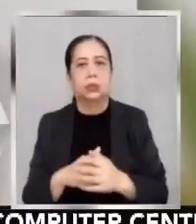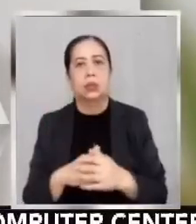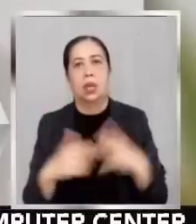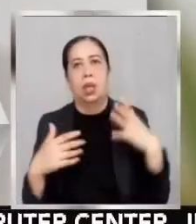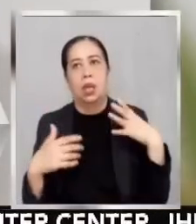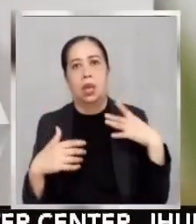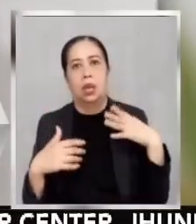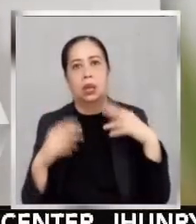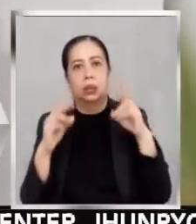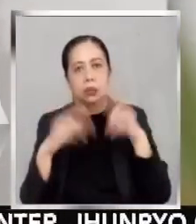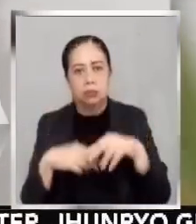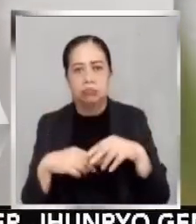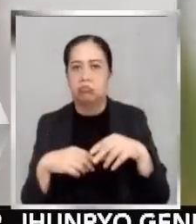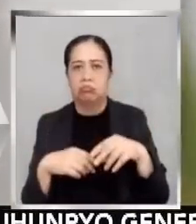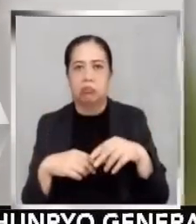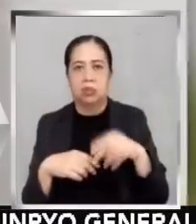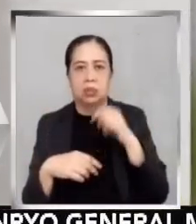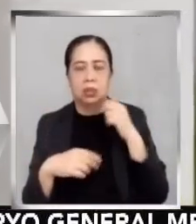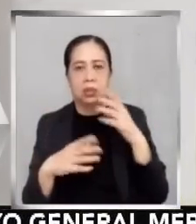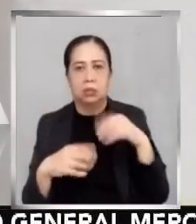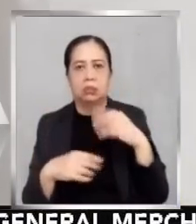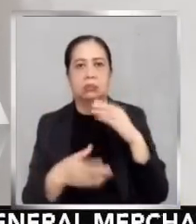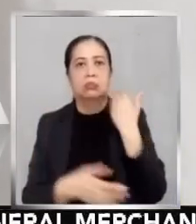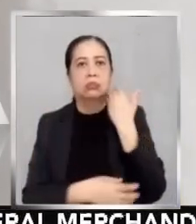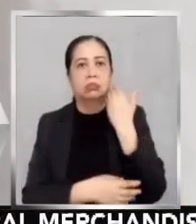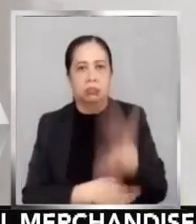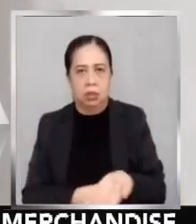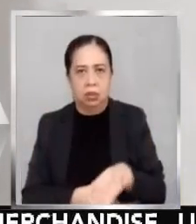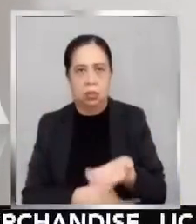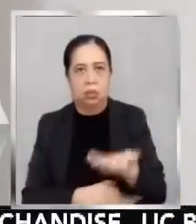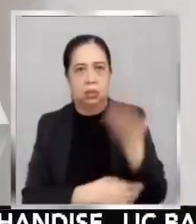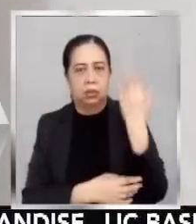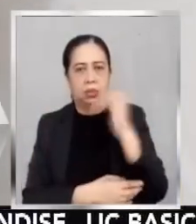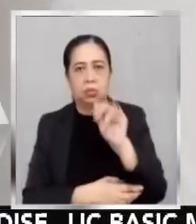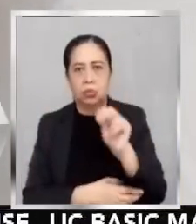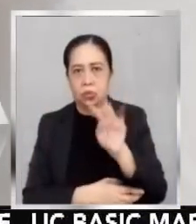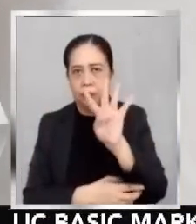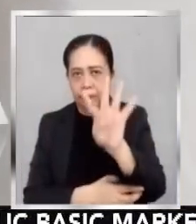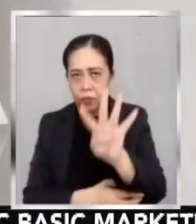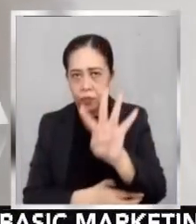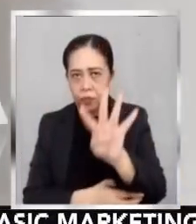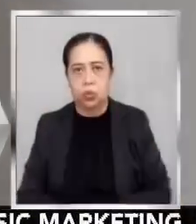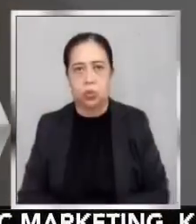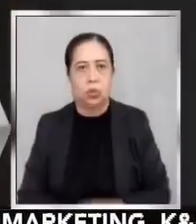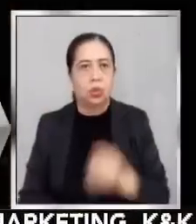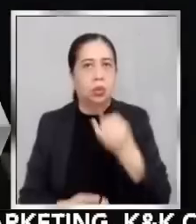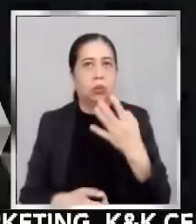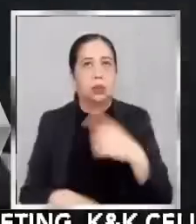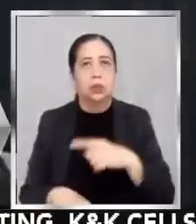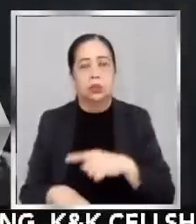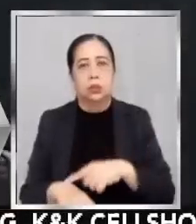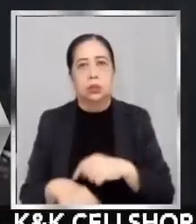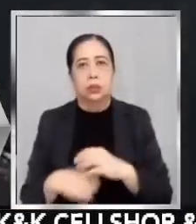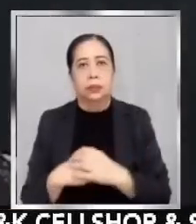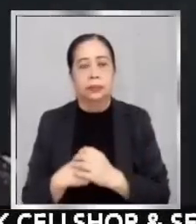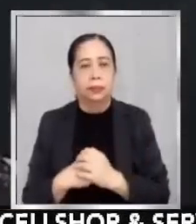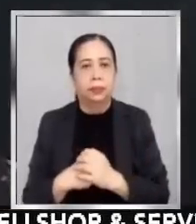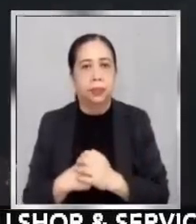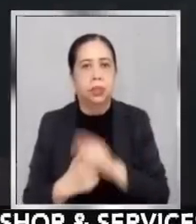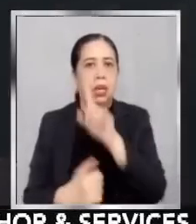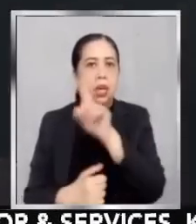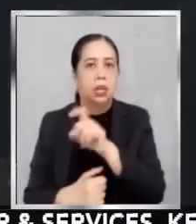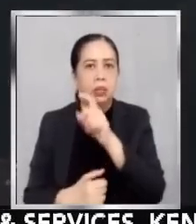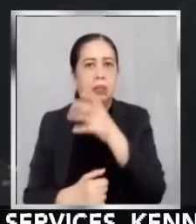ni Nanay Carmen na sumakabilang buhay noong June 4. Ilang beses nang tinatanong ni Mama